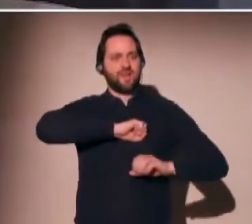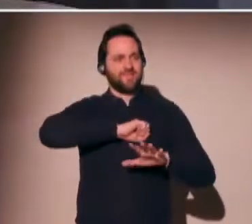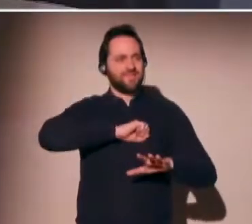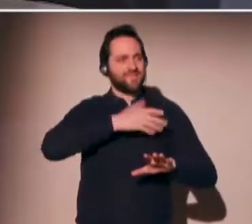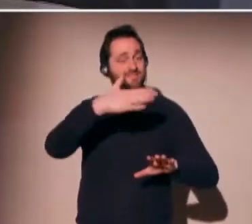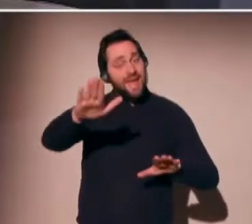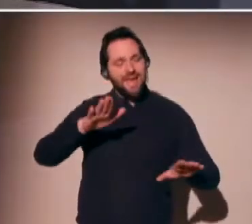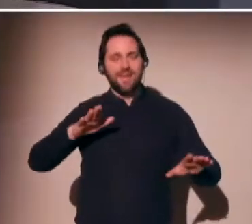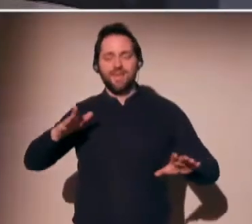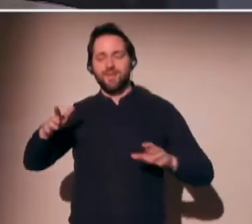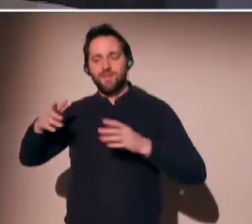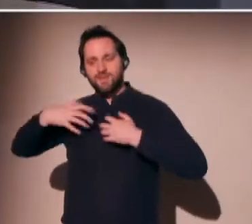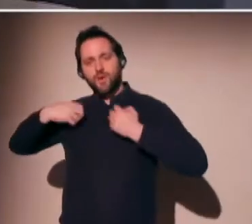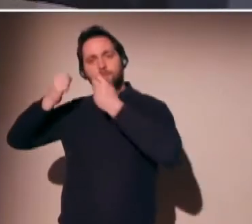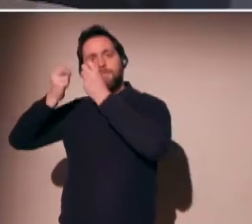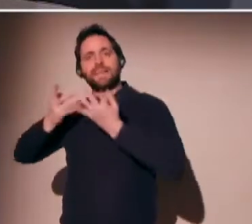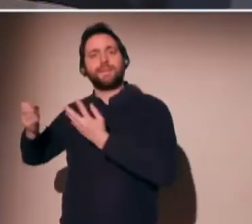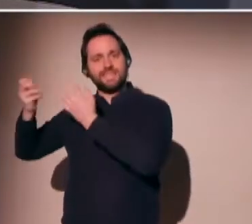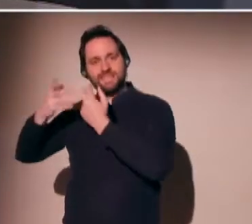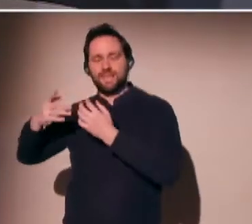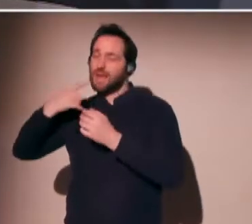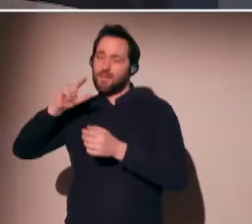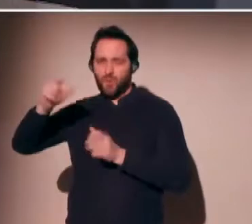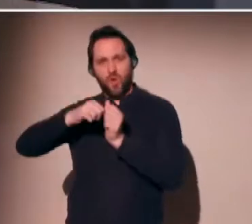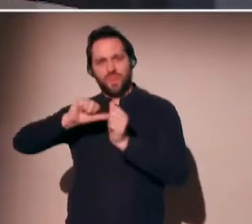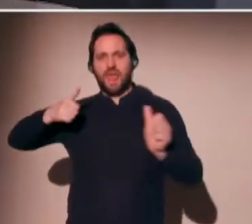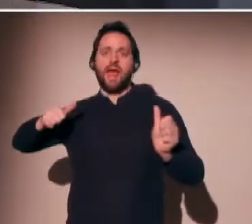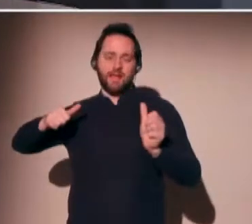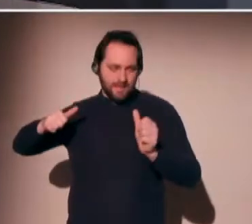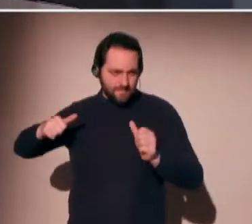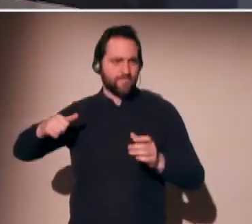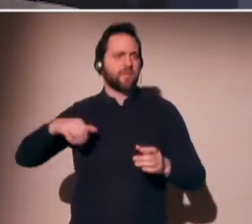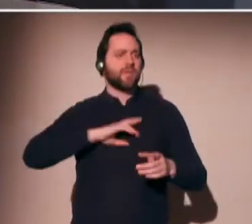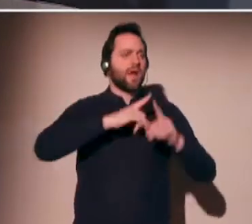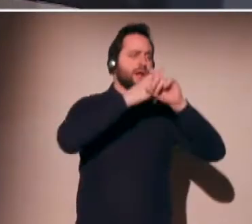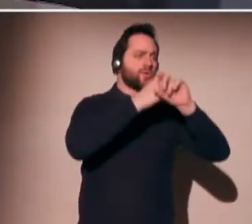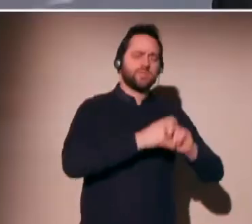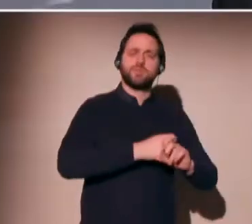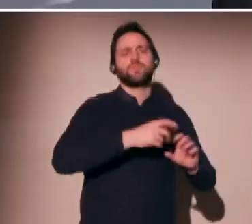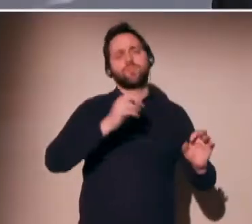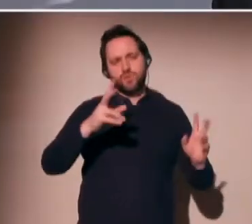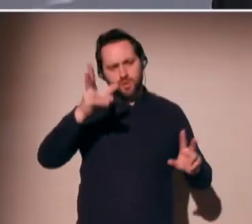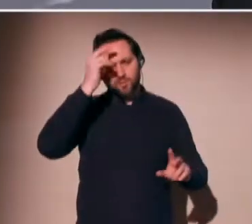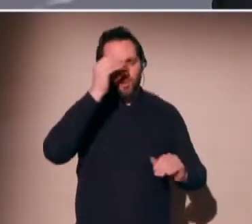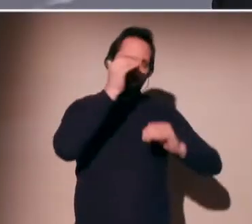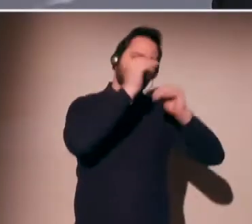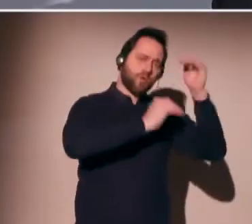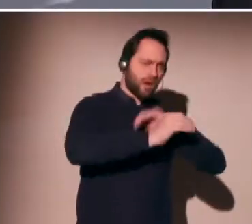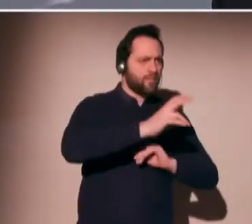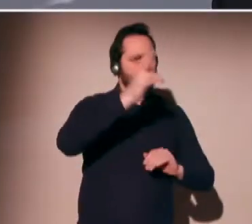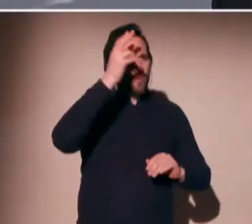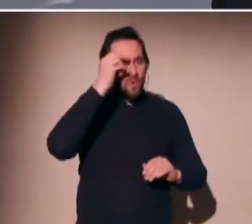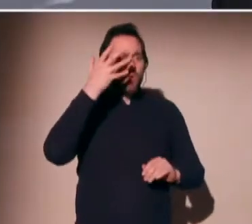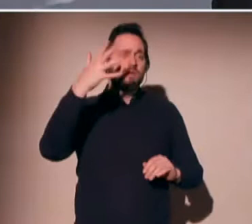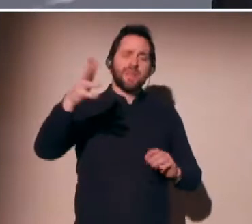bien maîtriser, non pas les algorithmes, les programmes on les comprend bien, mais la précision des réponses de ces